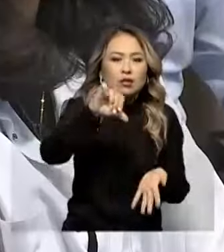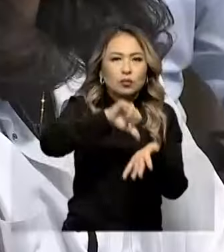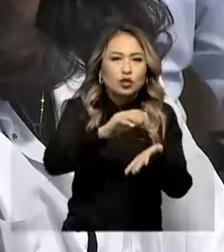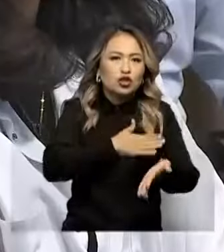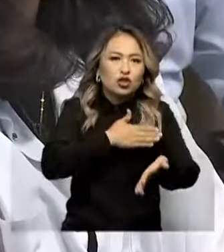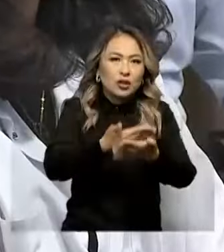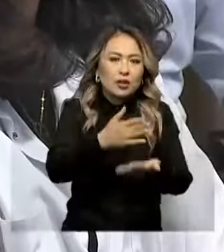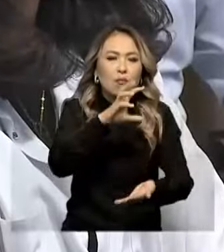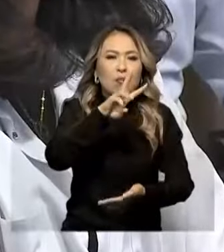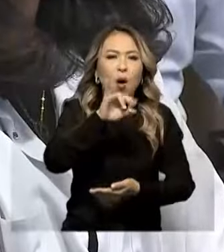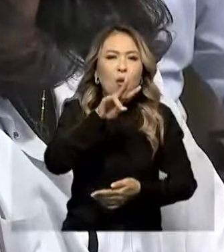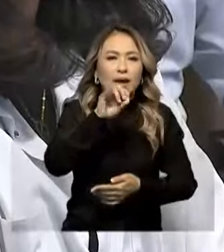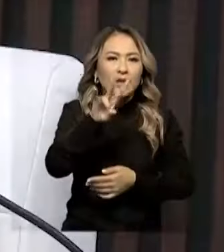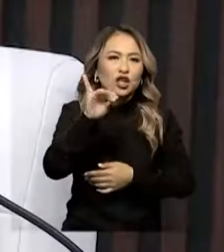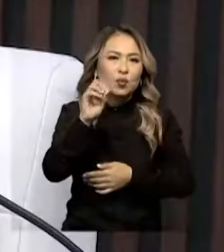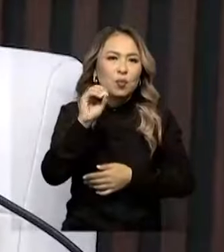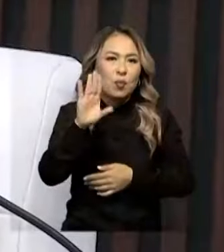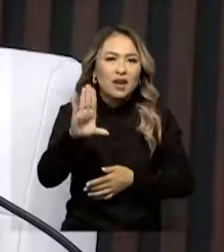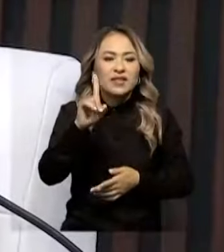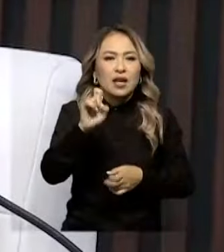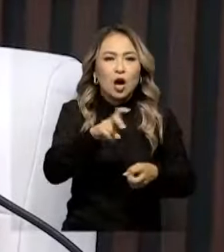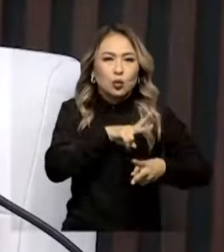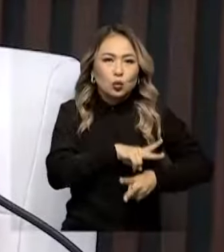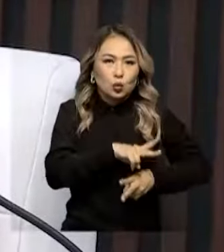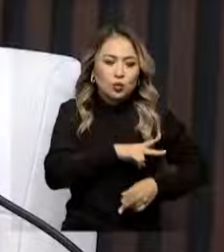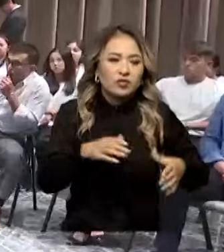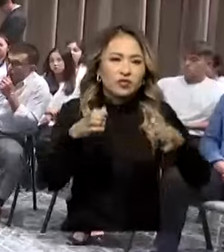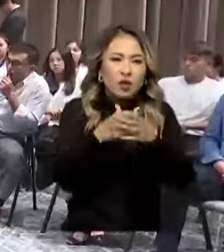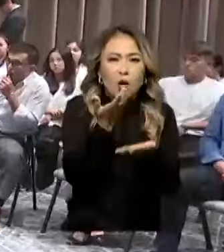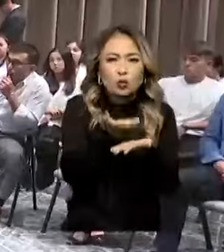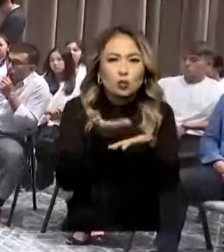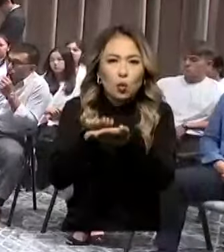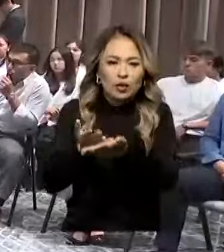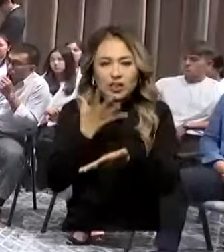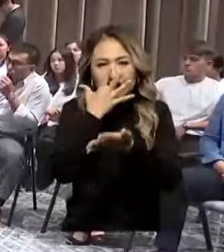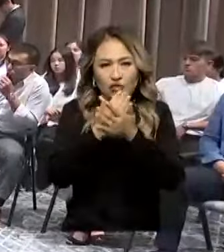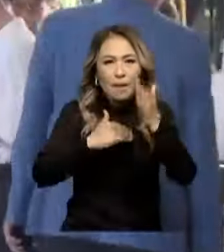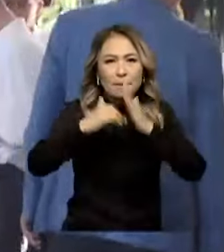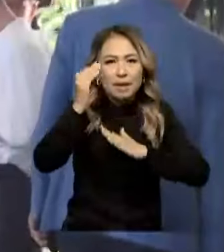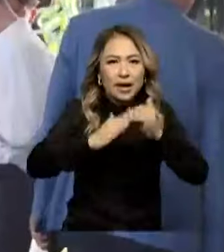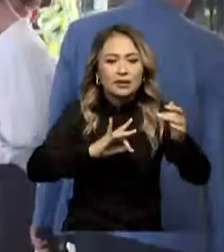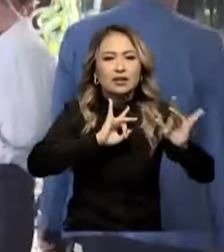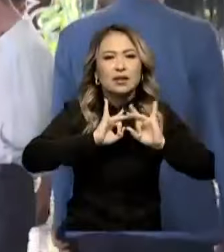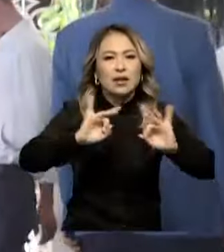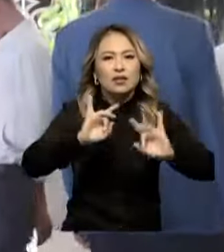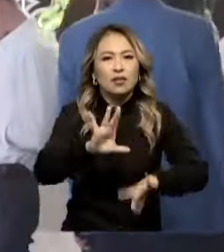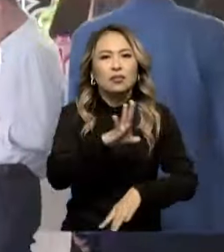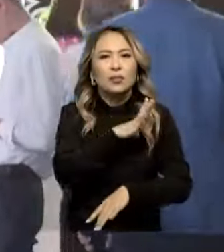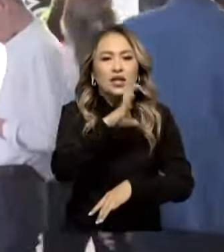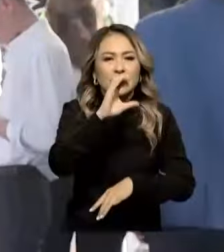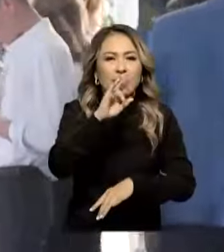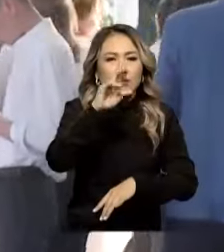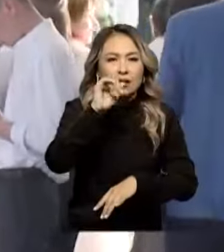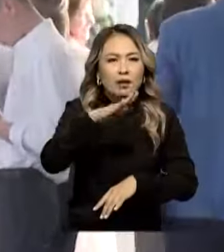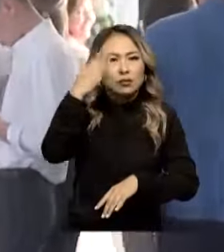де кездесті. Мәулен Әшімбаев әр салада абыройлы еңбек етіп жүрген мамандарға ақыл кеңесін айтып, өз тәжірибесімен бөлісті. Сенат төрағасы расымен